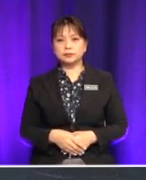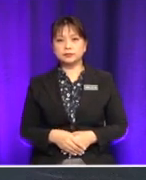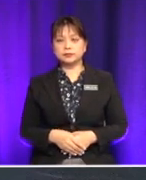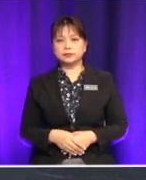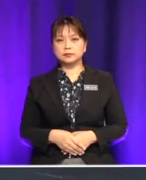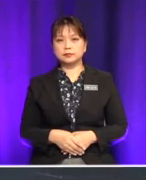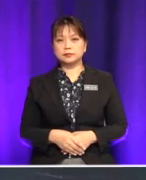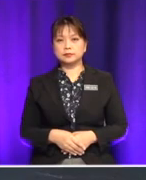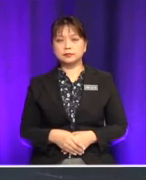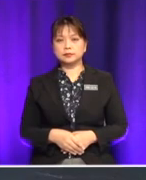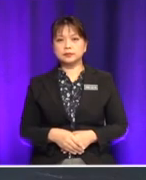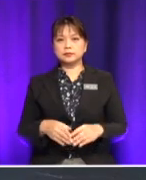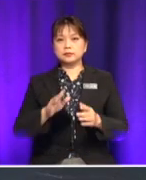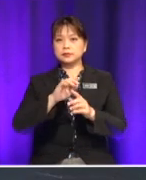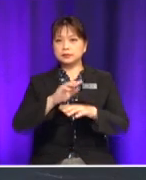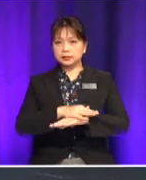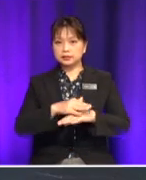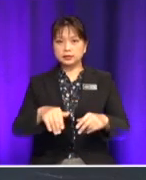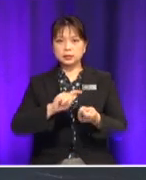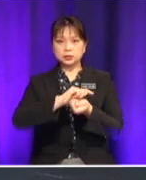ah jangan tertukar dengan